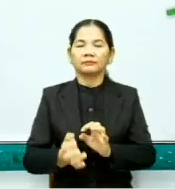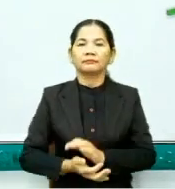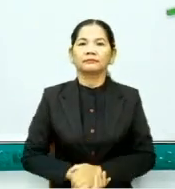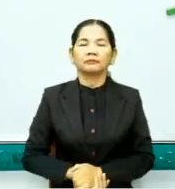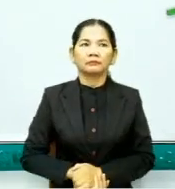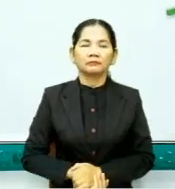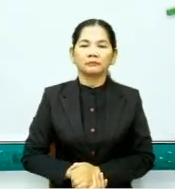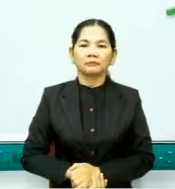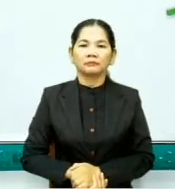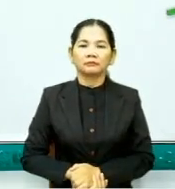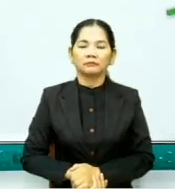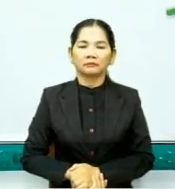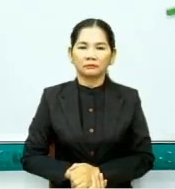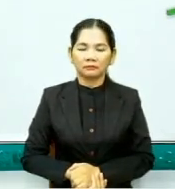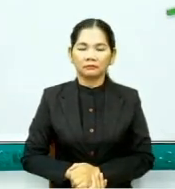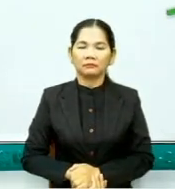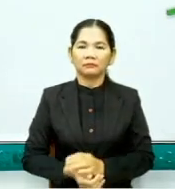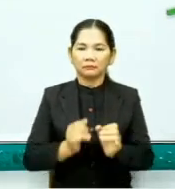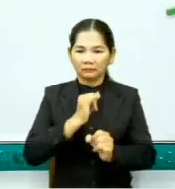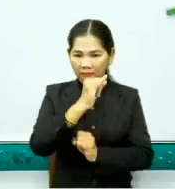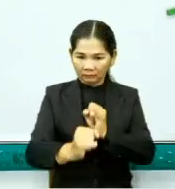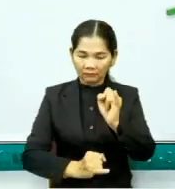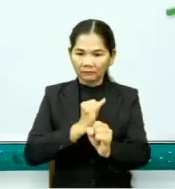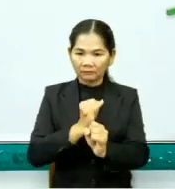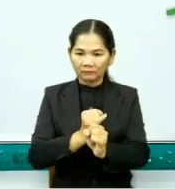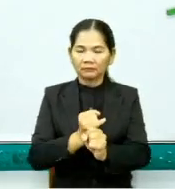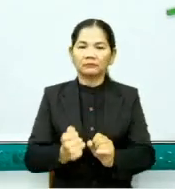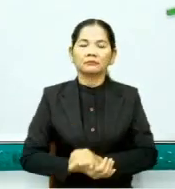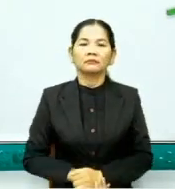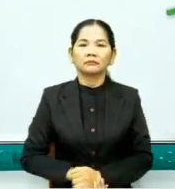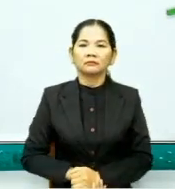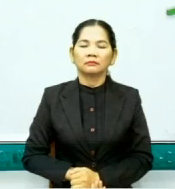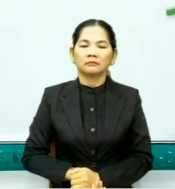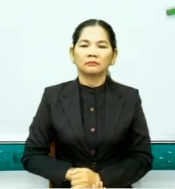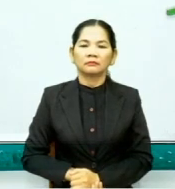chiết ăn tạ chiết